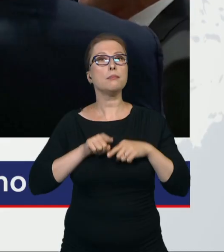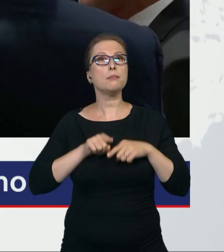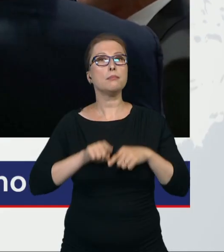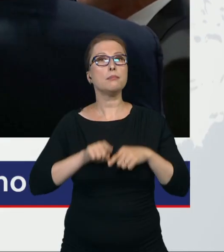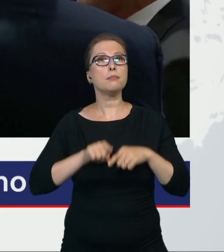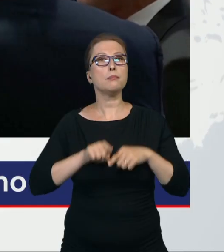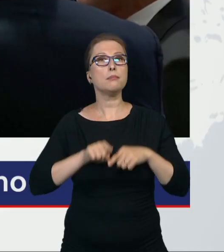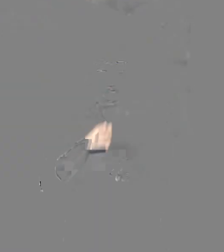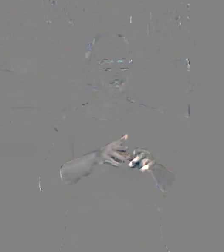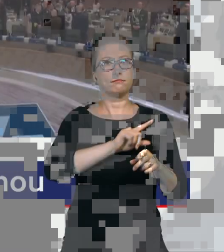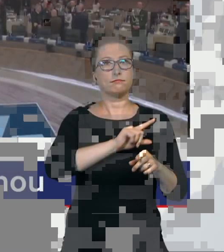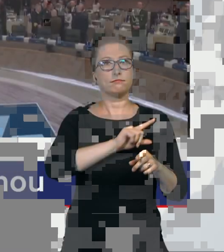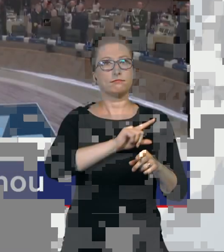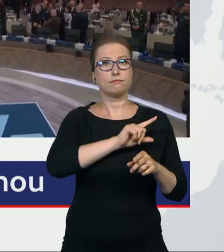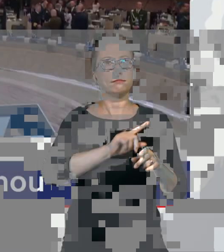des